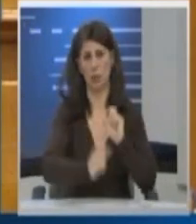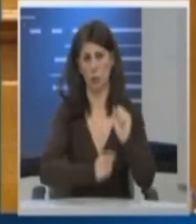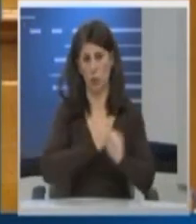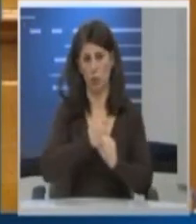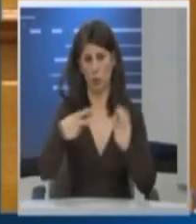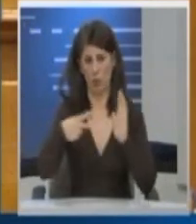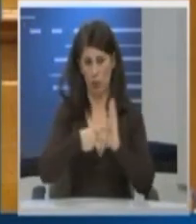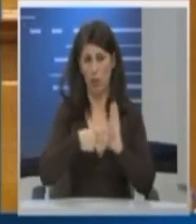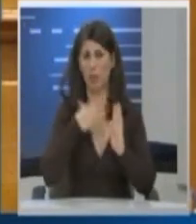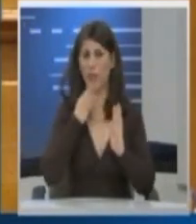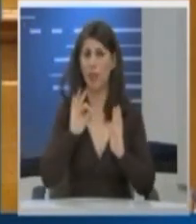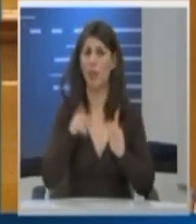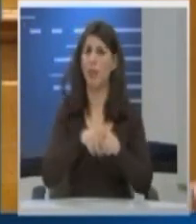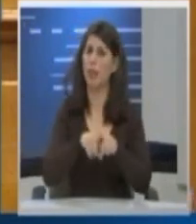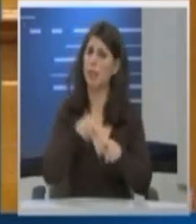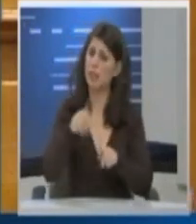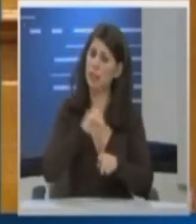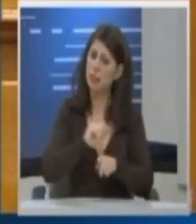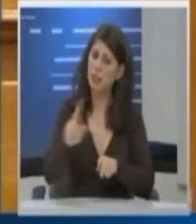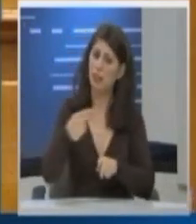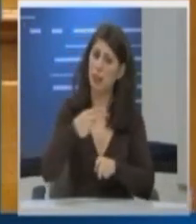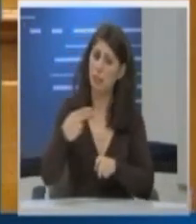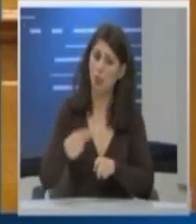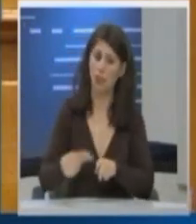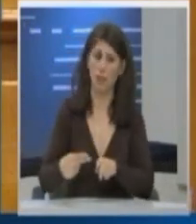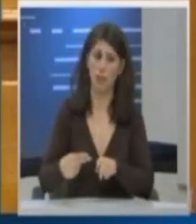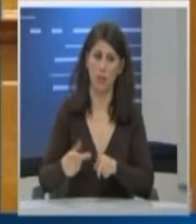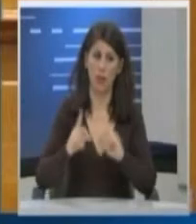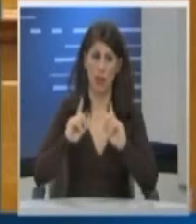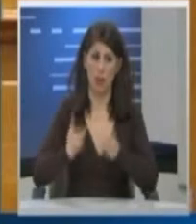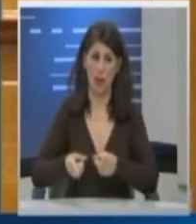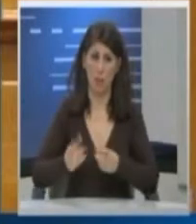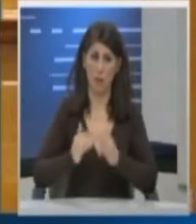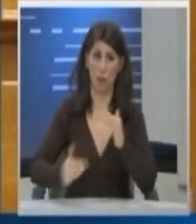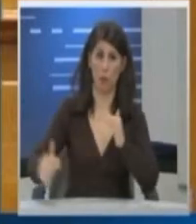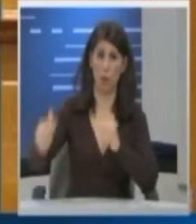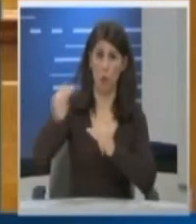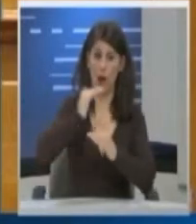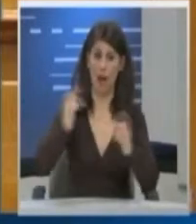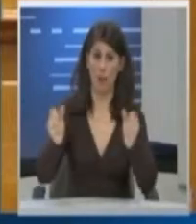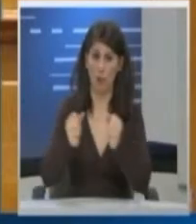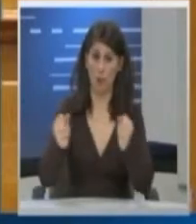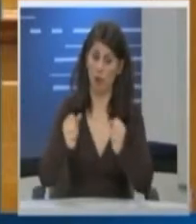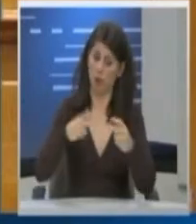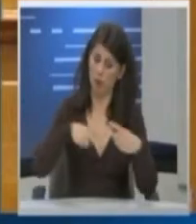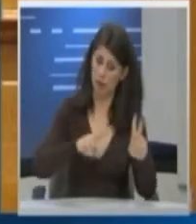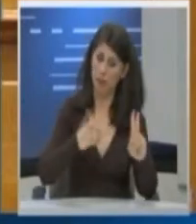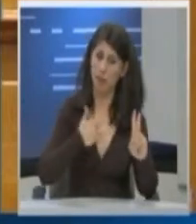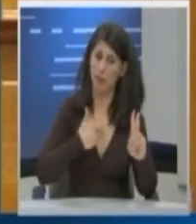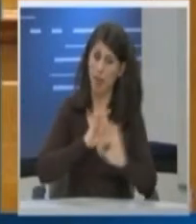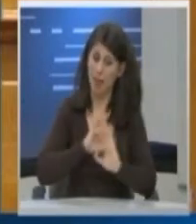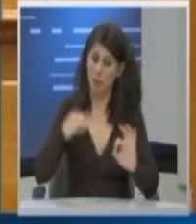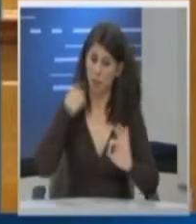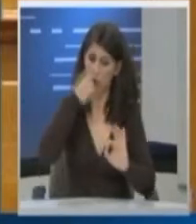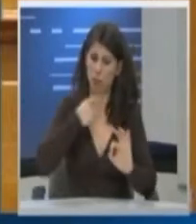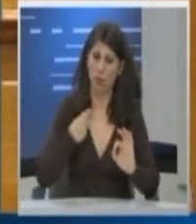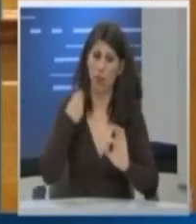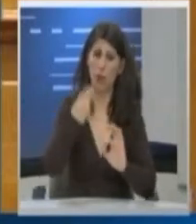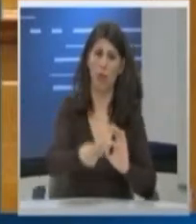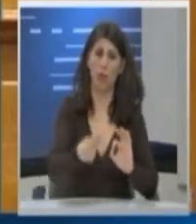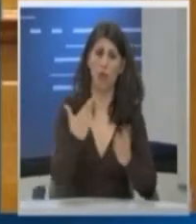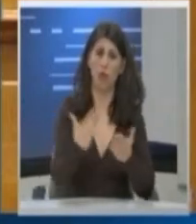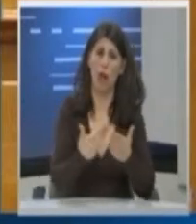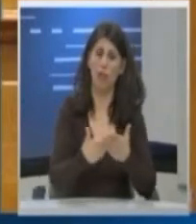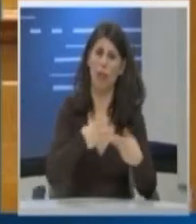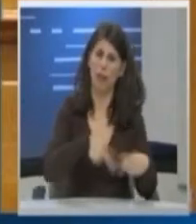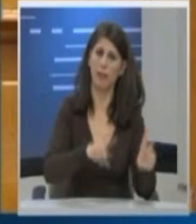έτους 2000, διότι δεν αφορά την ίδια υπόθεση. Η απόφαση του Αρείου Πάγου παραμένει εκτελεστή και προσωπικά είμαι έτοιμος να δώσω την άδεια για την